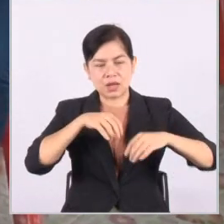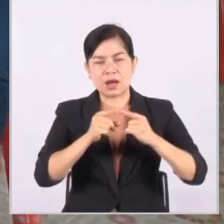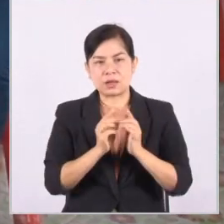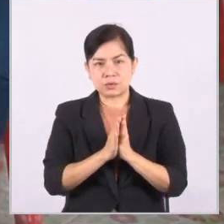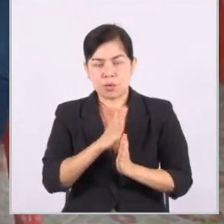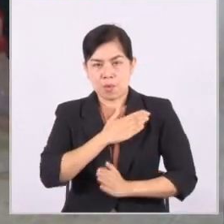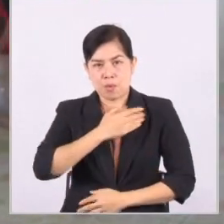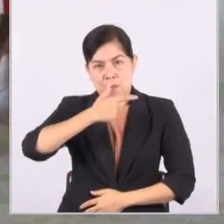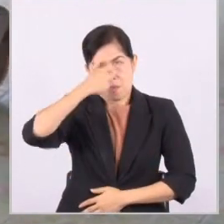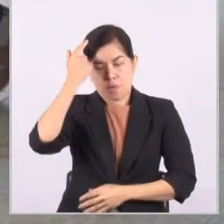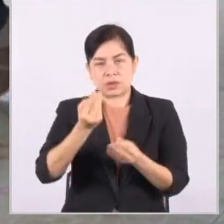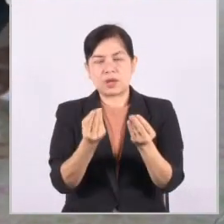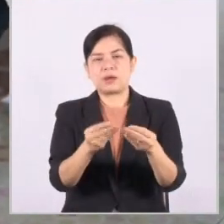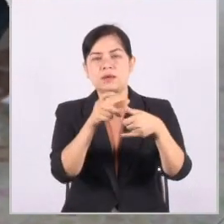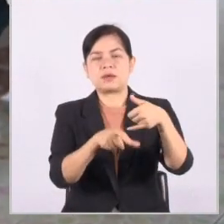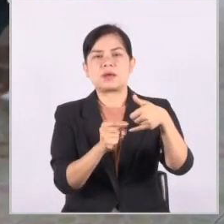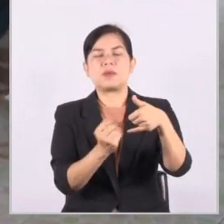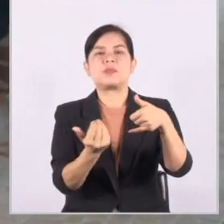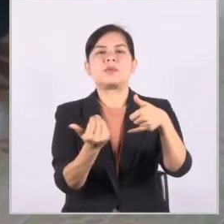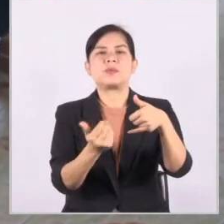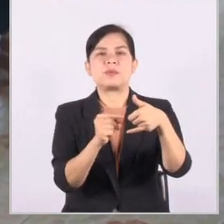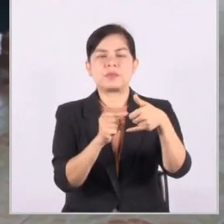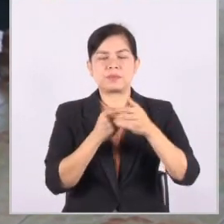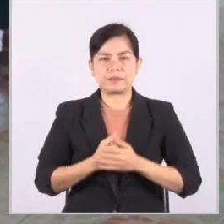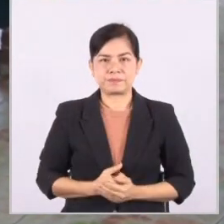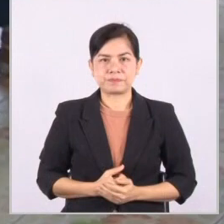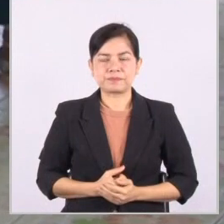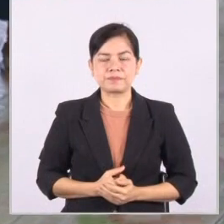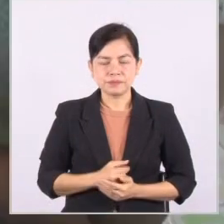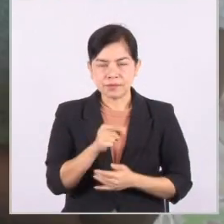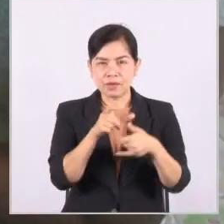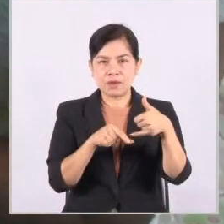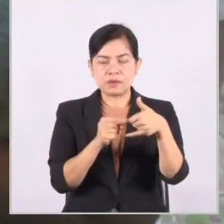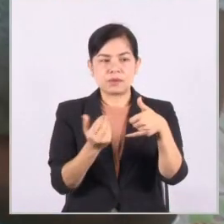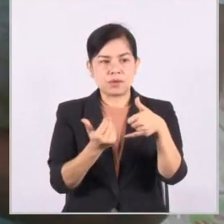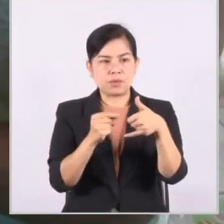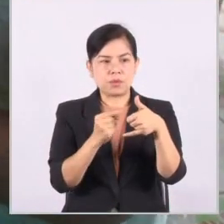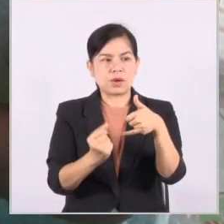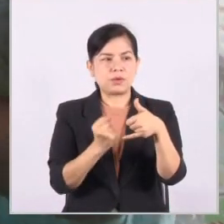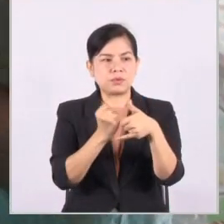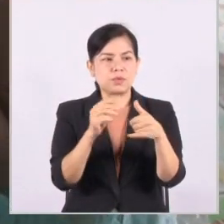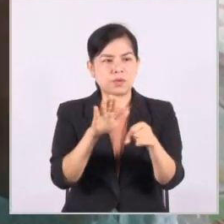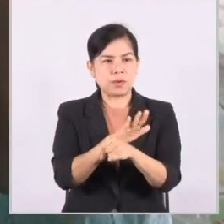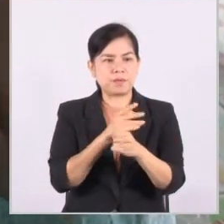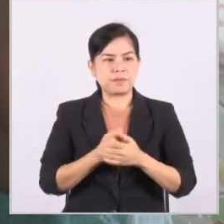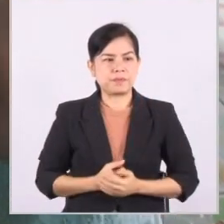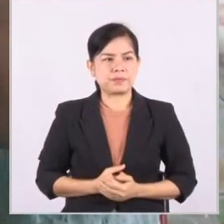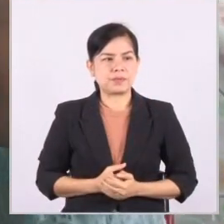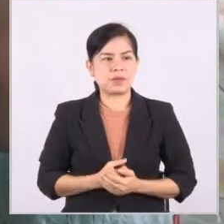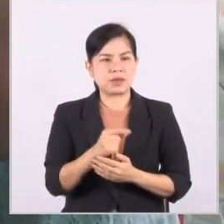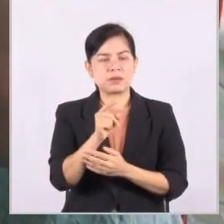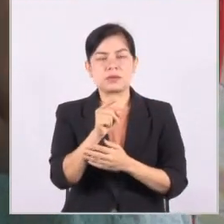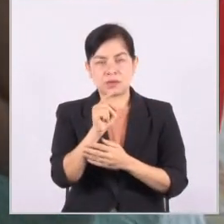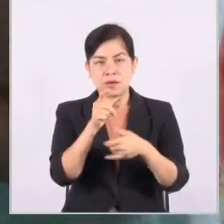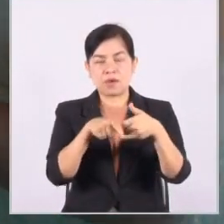ายนายสถานิตสง่าชาติหรือว่านาคไตเติ้ลอายุครบที่จะบวชนะคะซึ่งเป็นเจ้าหน้า